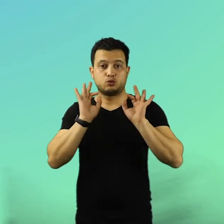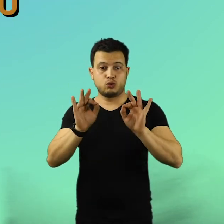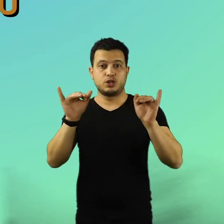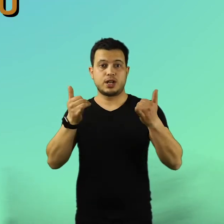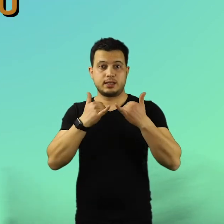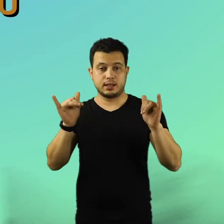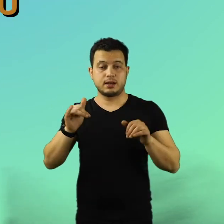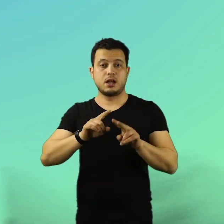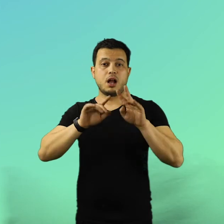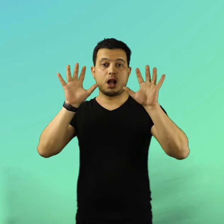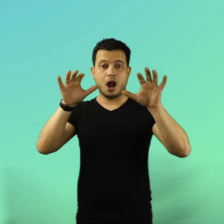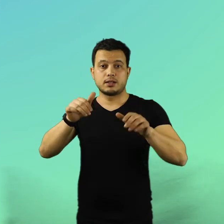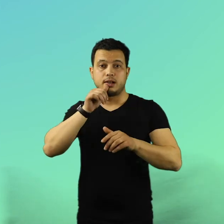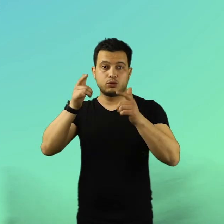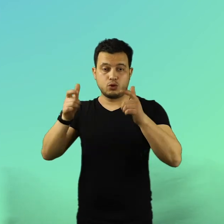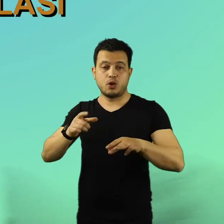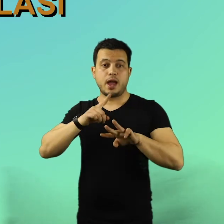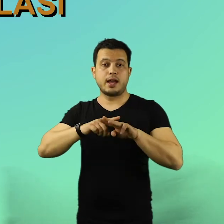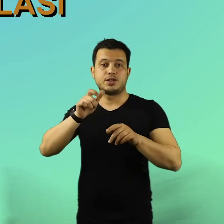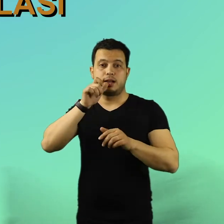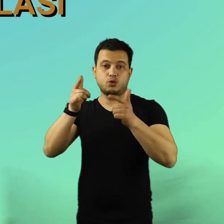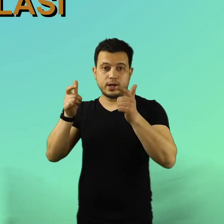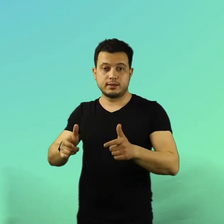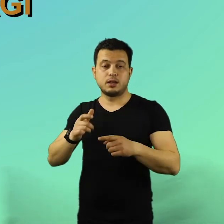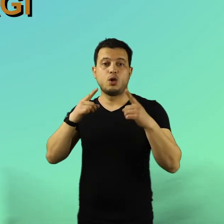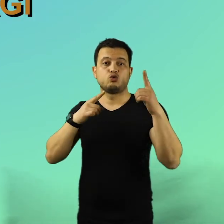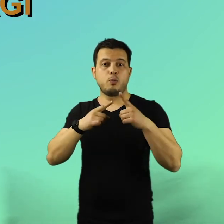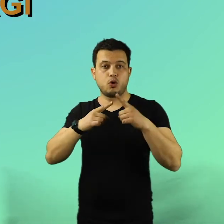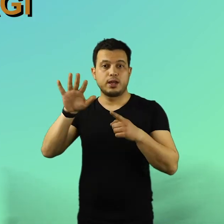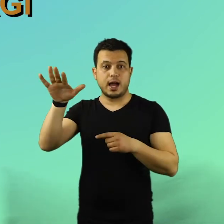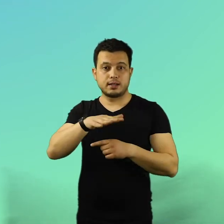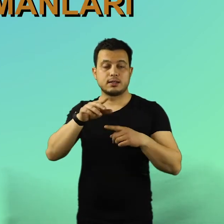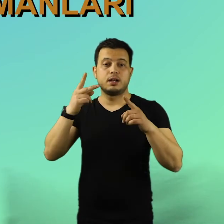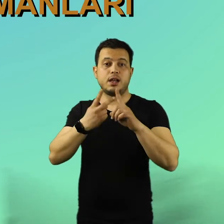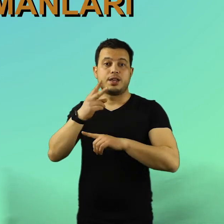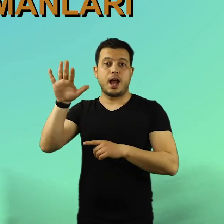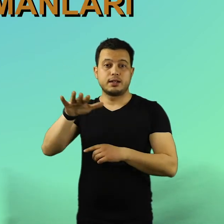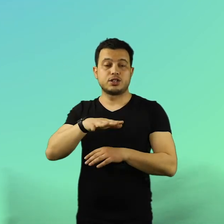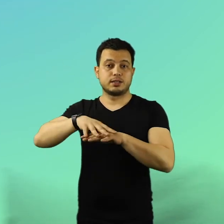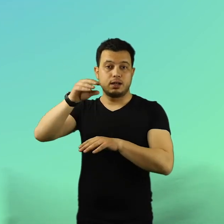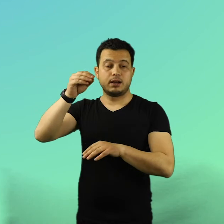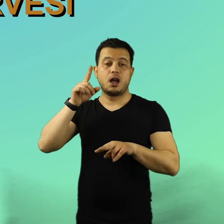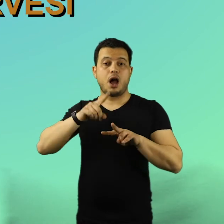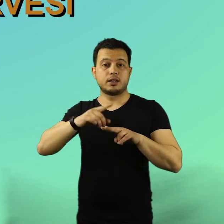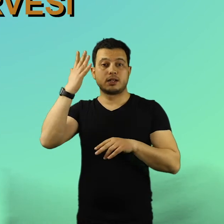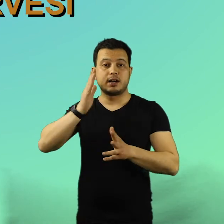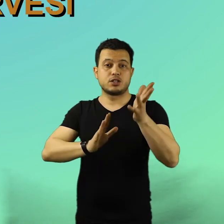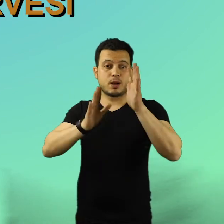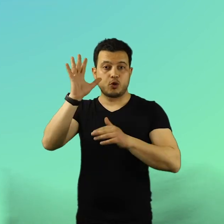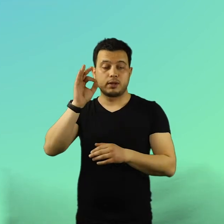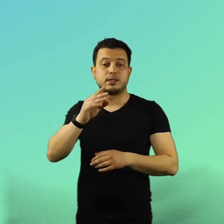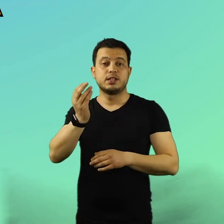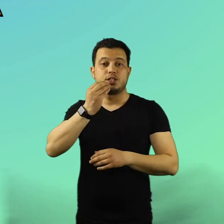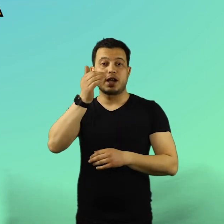Kartal gölü Eşen göleti Topuklu yaylası Yaylacık dağı Anıt Karaçam ormanları Çiçek